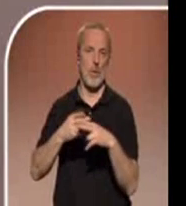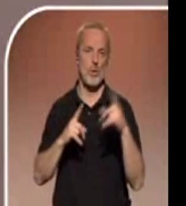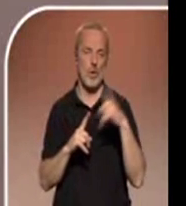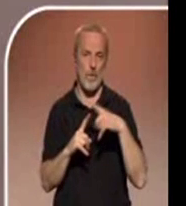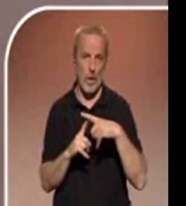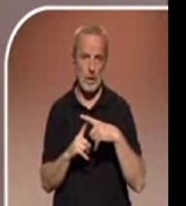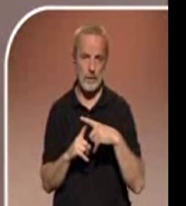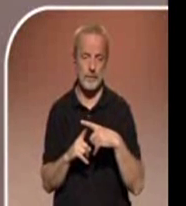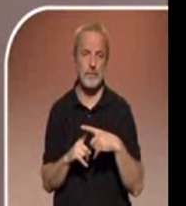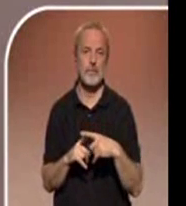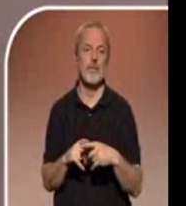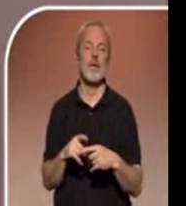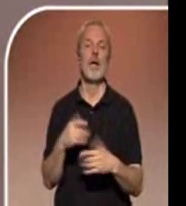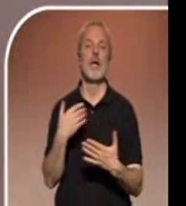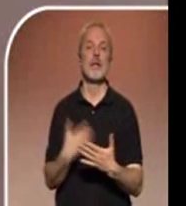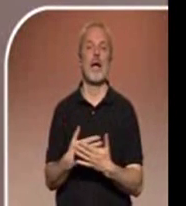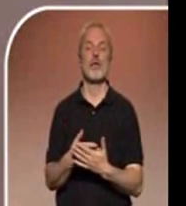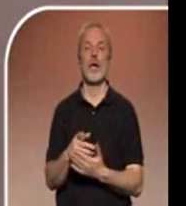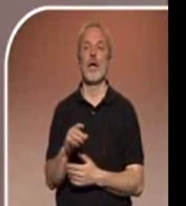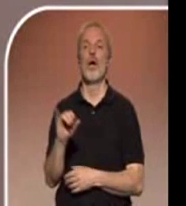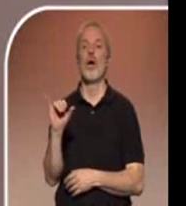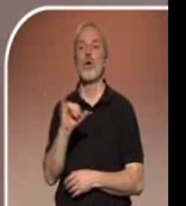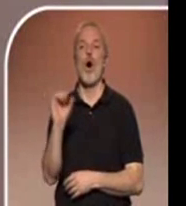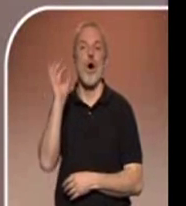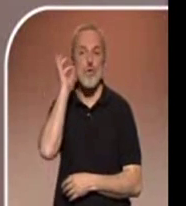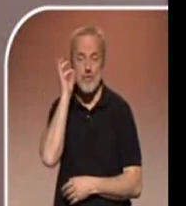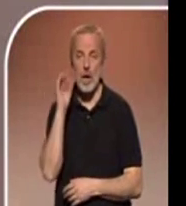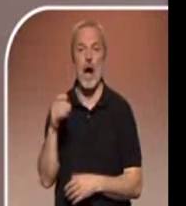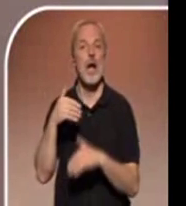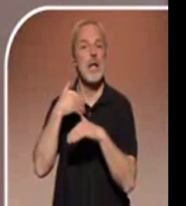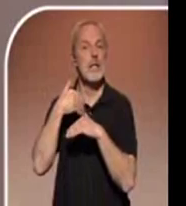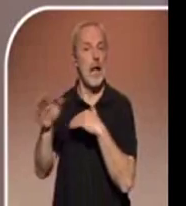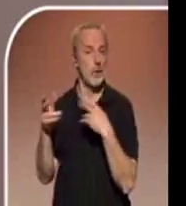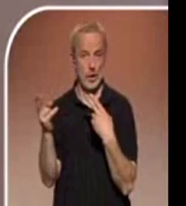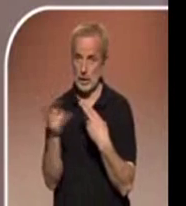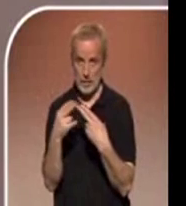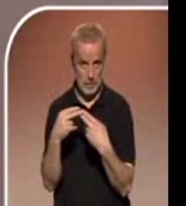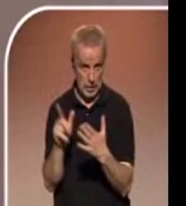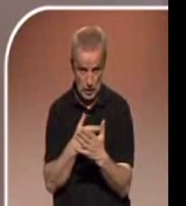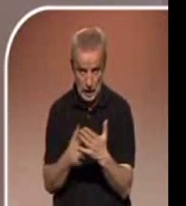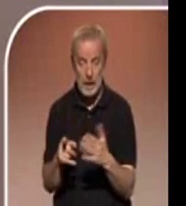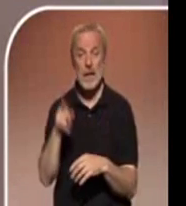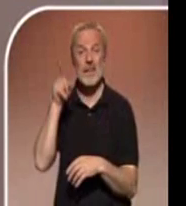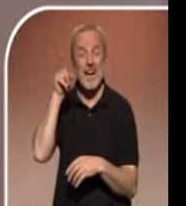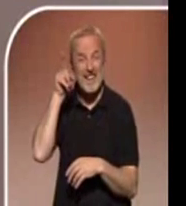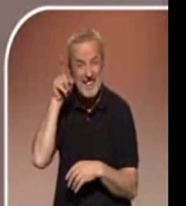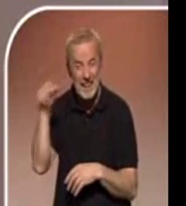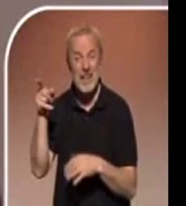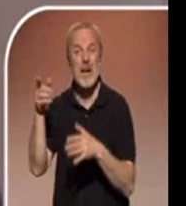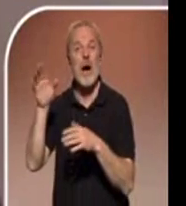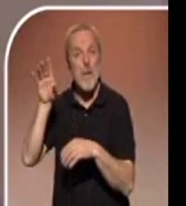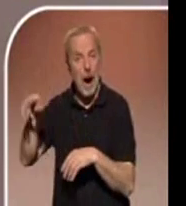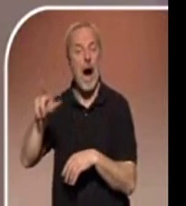že pokud nejsou další rizikové faktory přítomny, tak ta samotná lajdenská mutace není